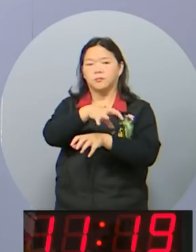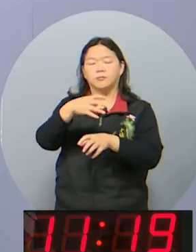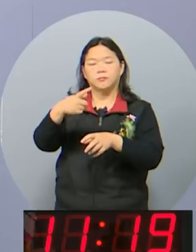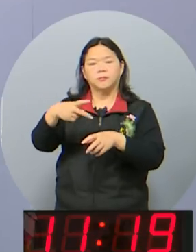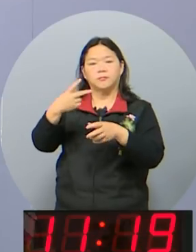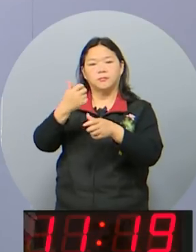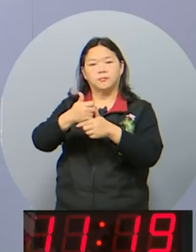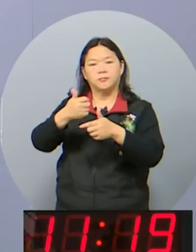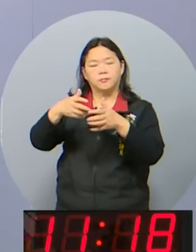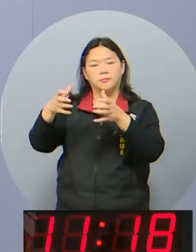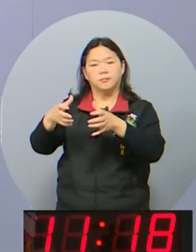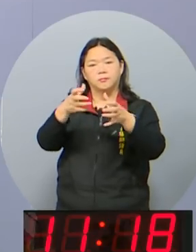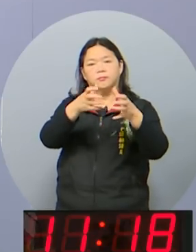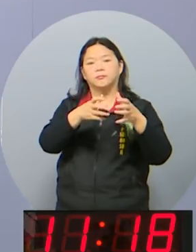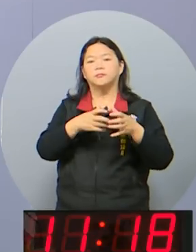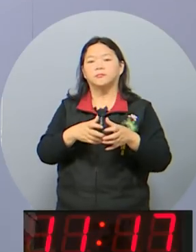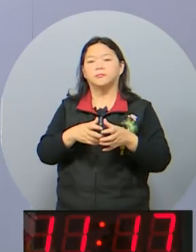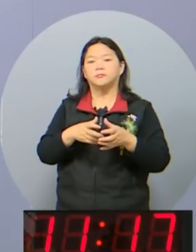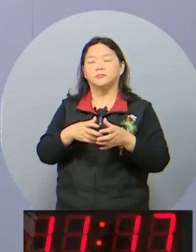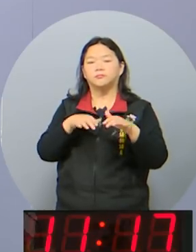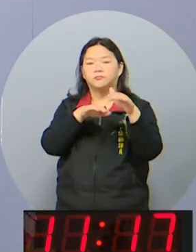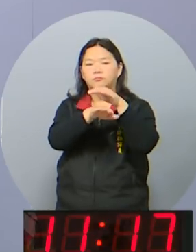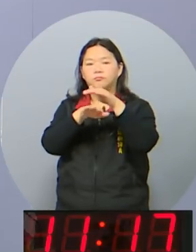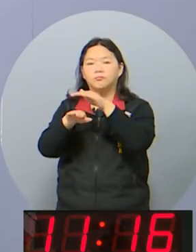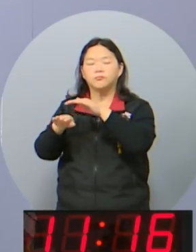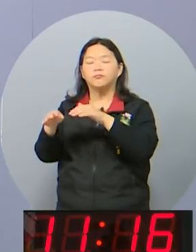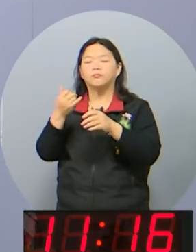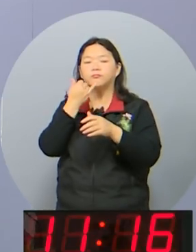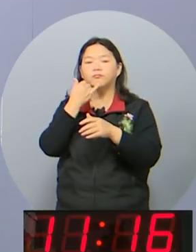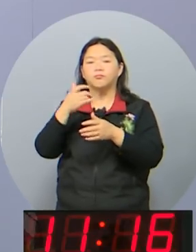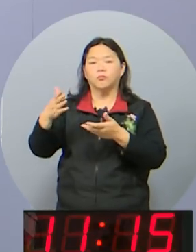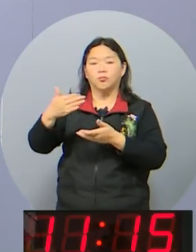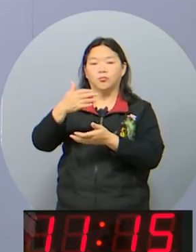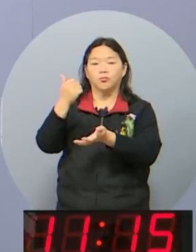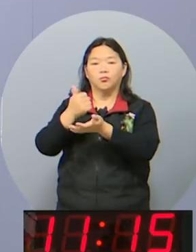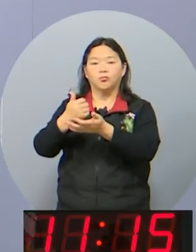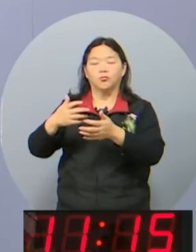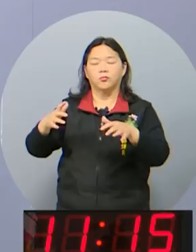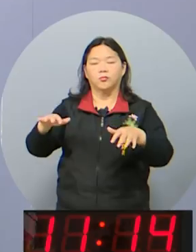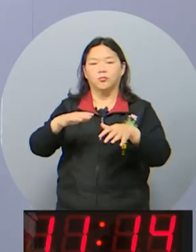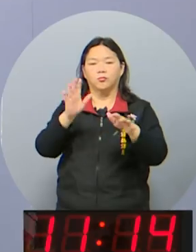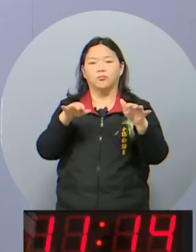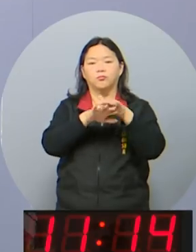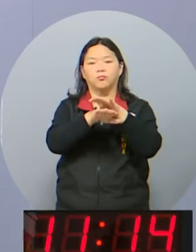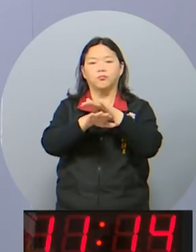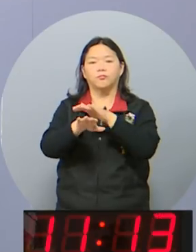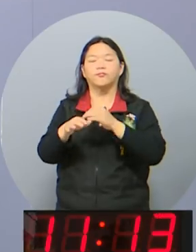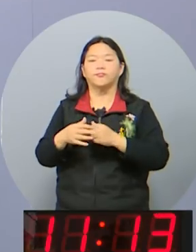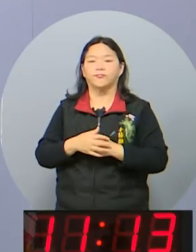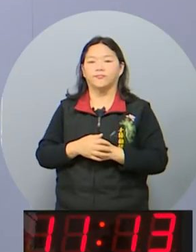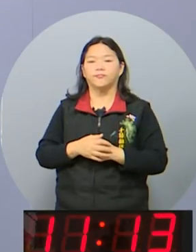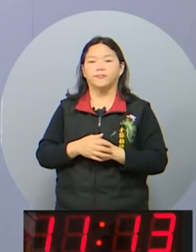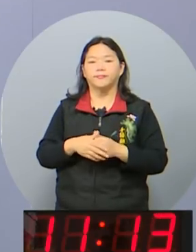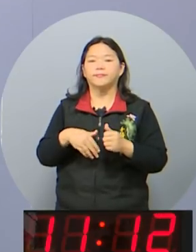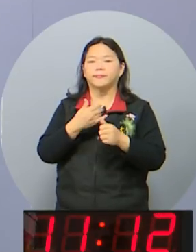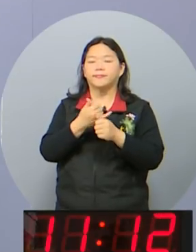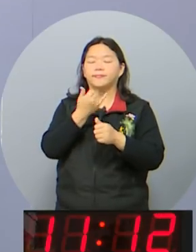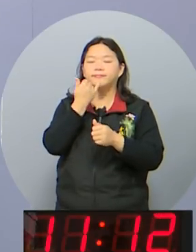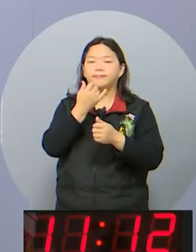设这个仓库，除了让他们可以放置这些捕鱼器具以外，然后也可以节